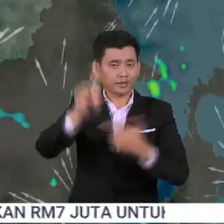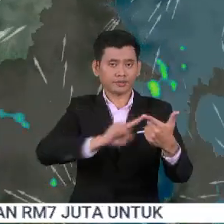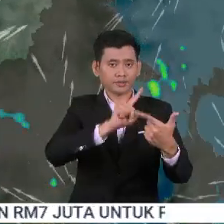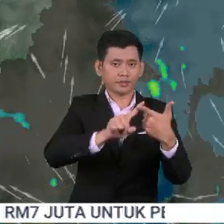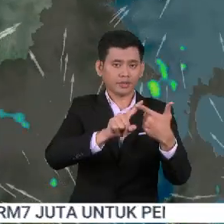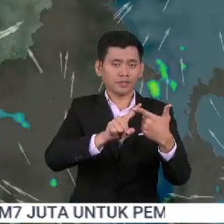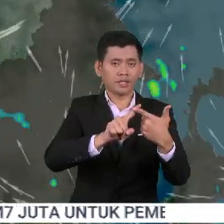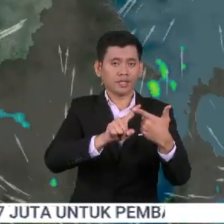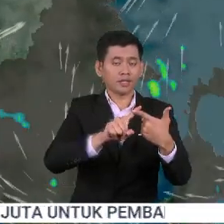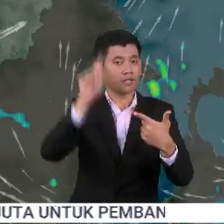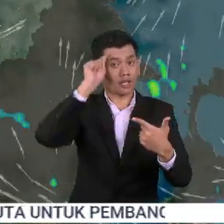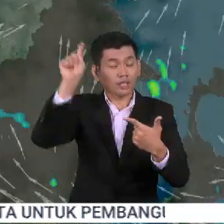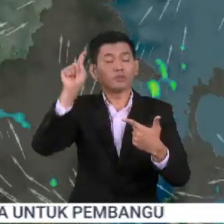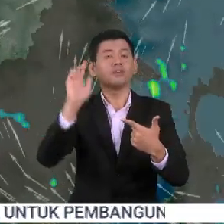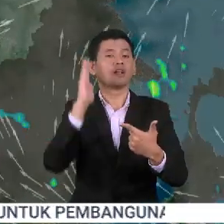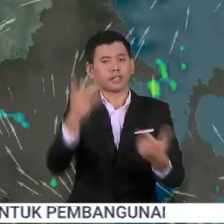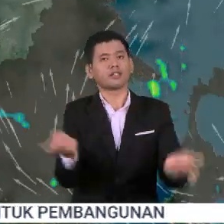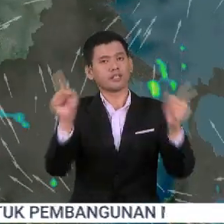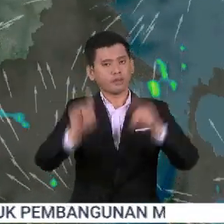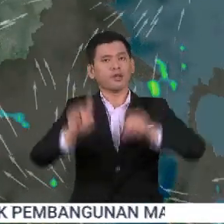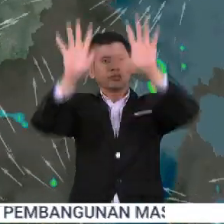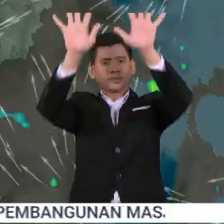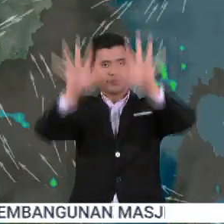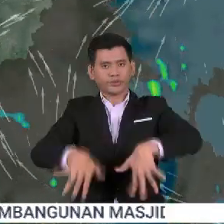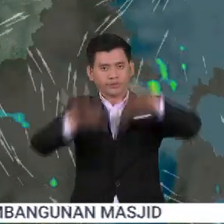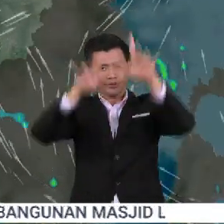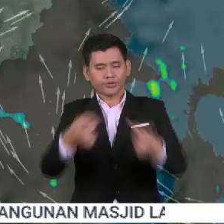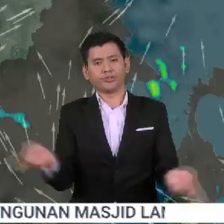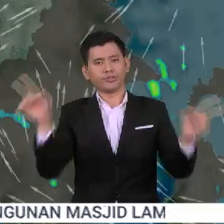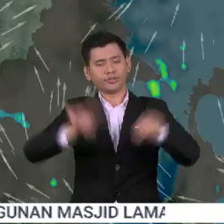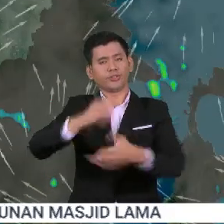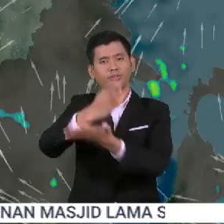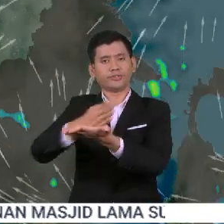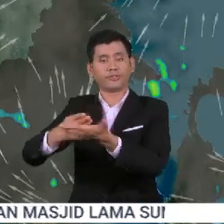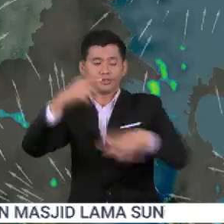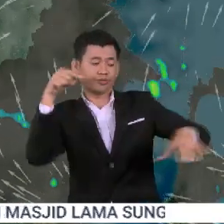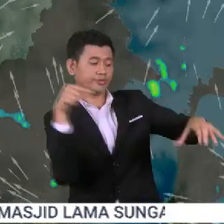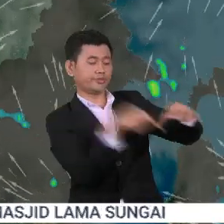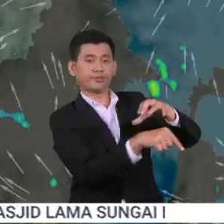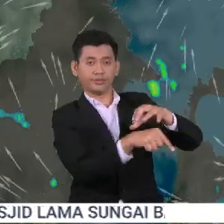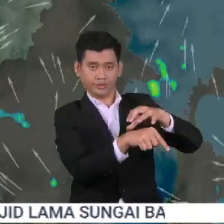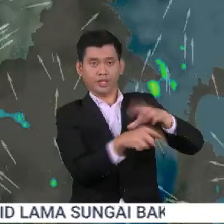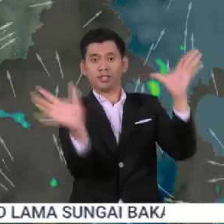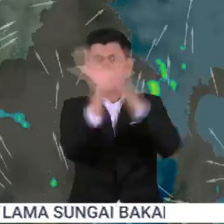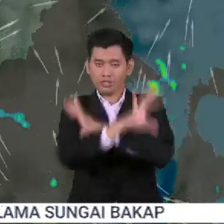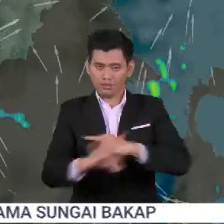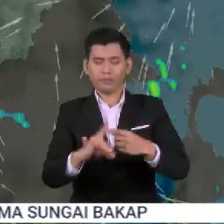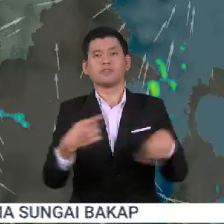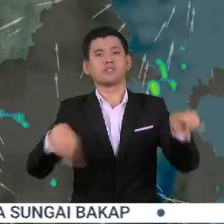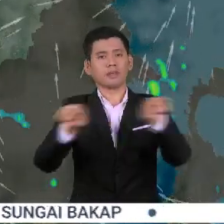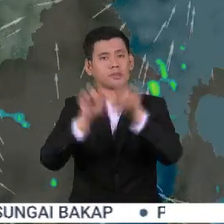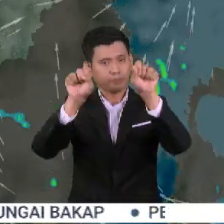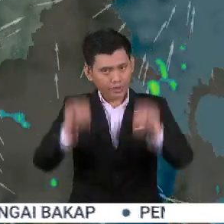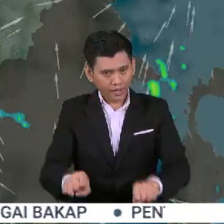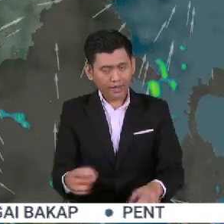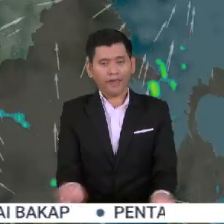Kelantan dan juga di negeri Terengganu. Begitu juga hujan boleh berlaku di bahagian pedalaman negeri Sarawak.